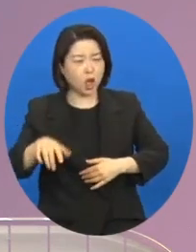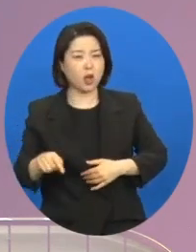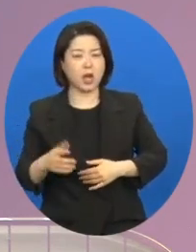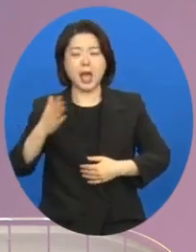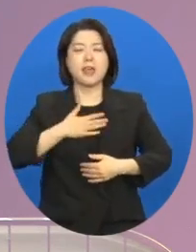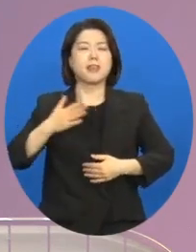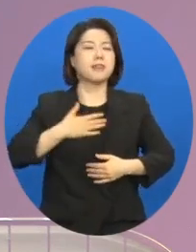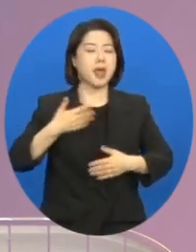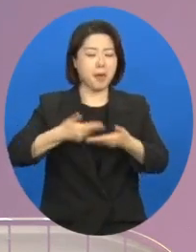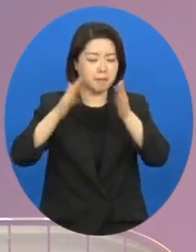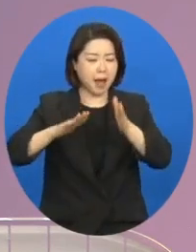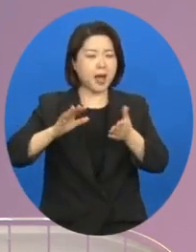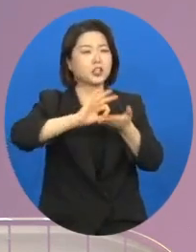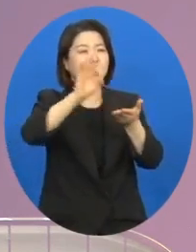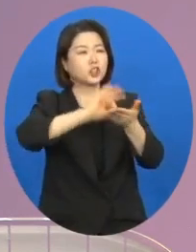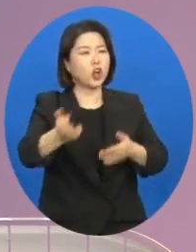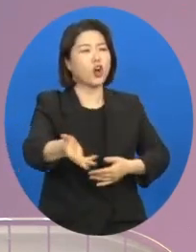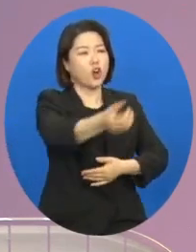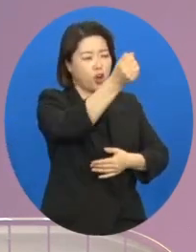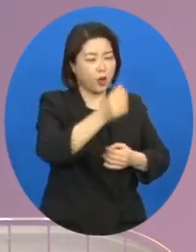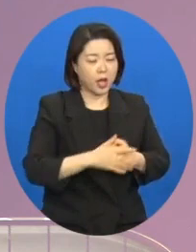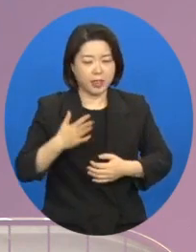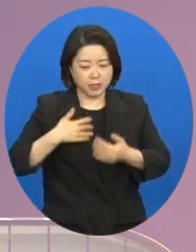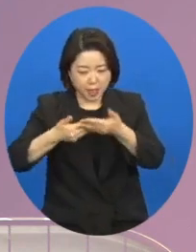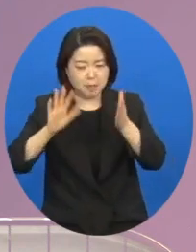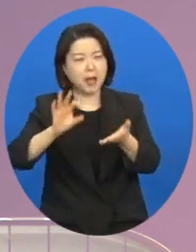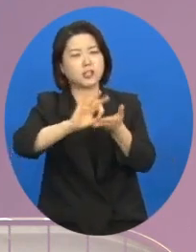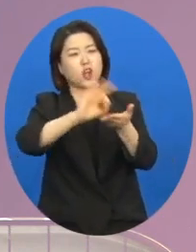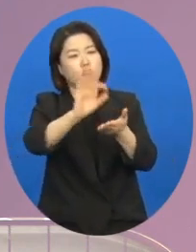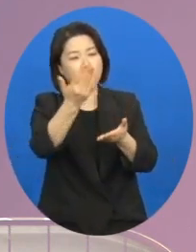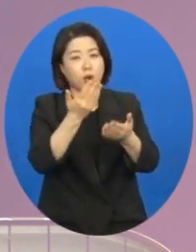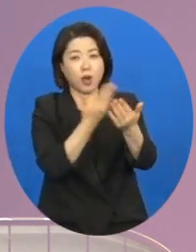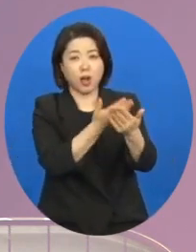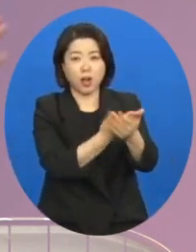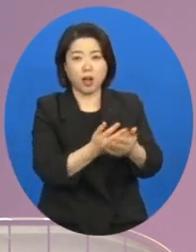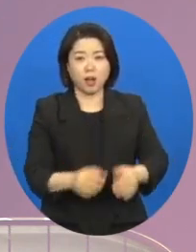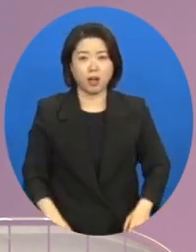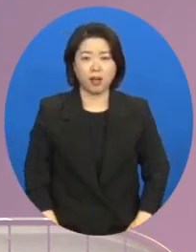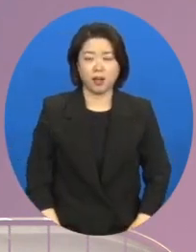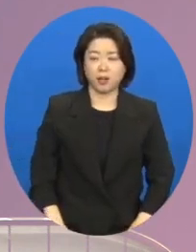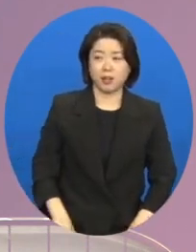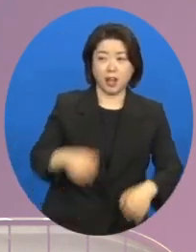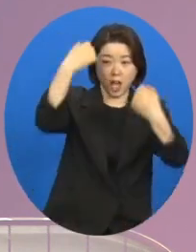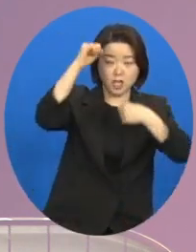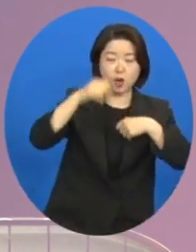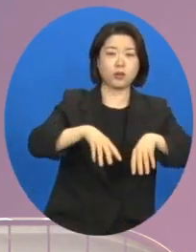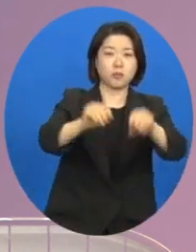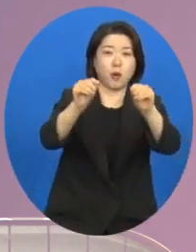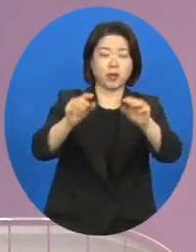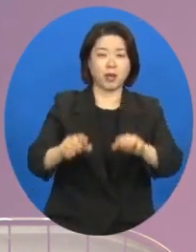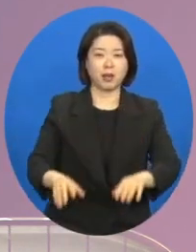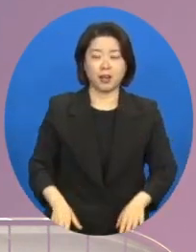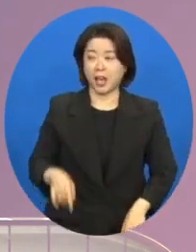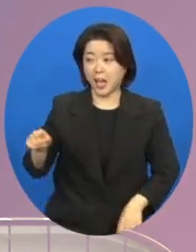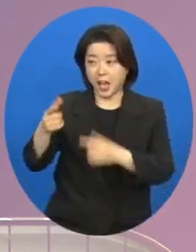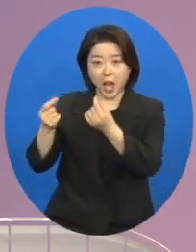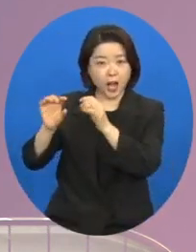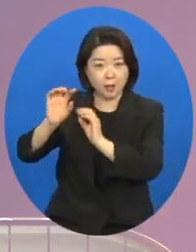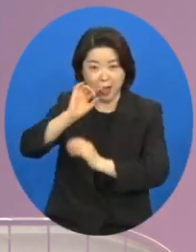내 방이 있어요. 내 방. 내 방 쓰면 되잖아요. 내 방. 연극이 중단이 됐어요. 그렇게 하면 안